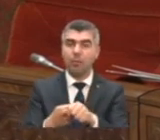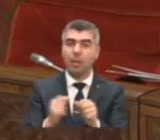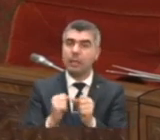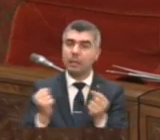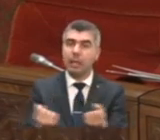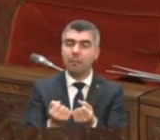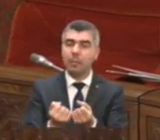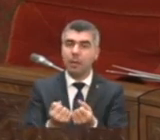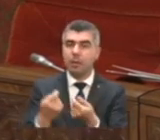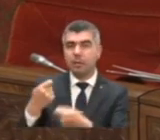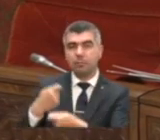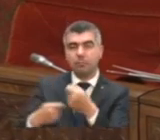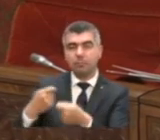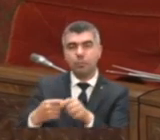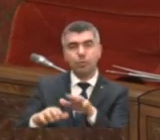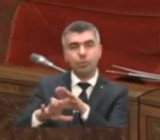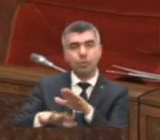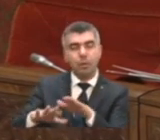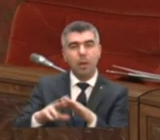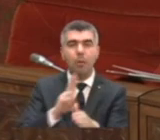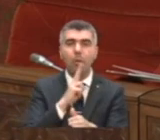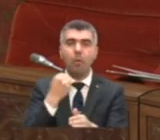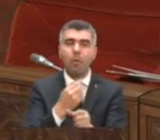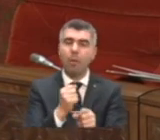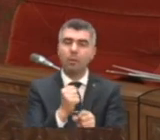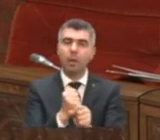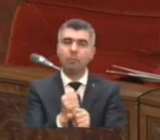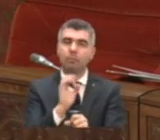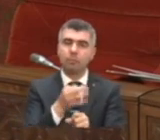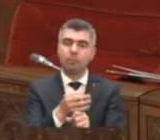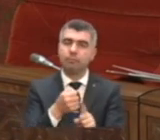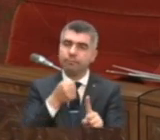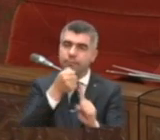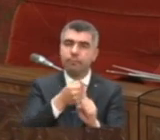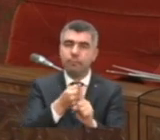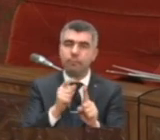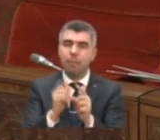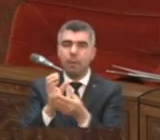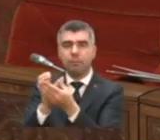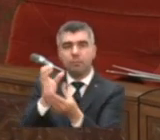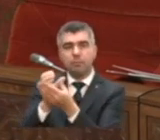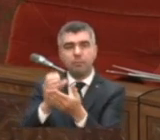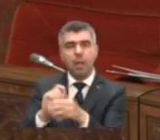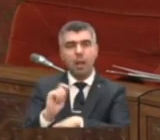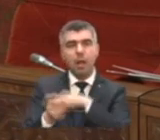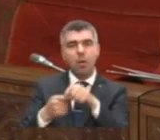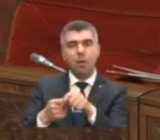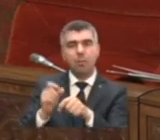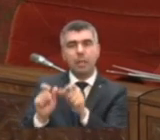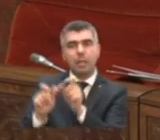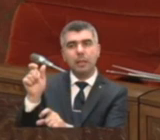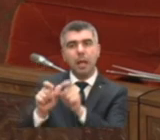الاقتصاديه والاجتماعيه من اولويات هذه الحكومه، ويعتبر النقل وسيله ضروريه لفك العزله عن الساكنه القرويه